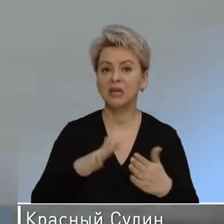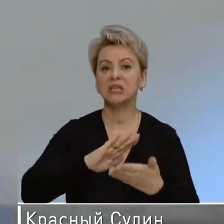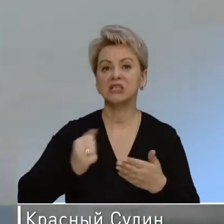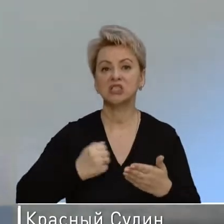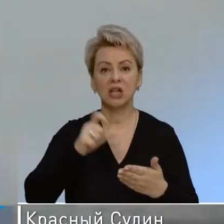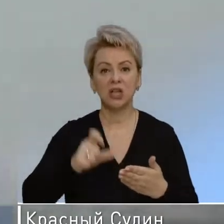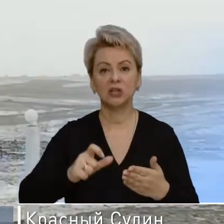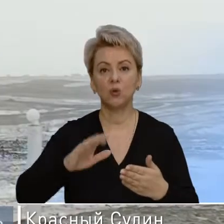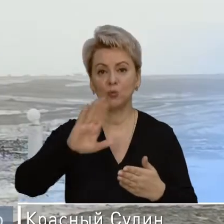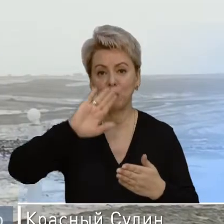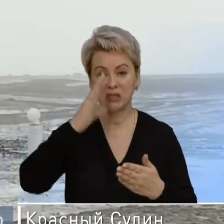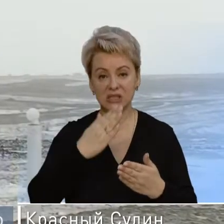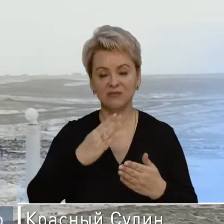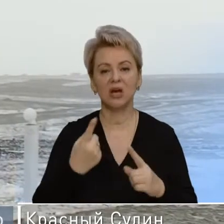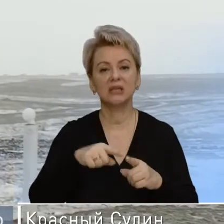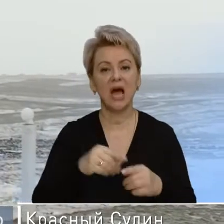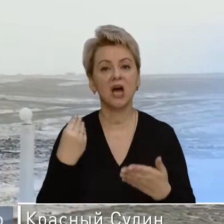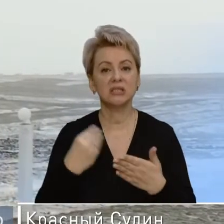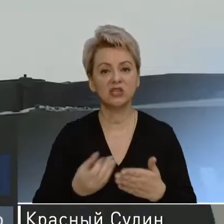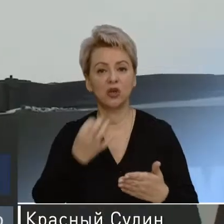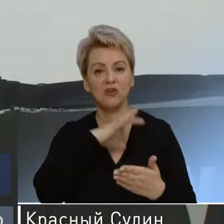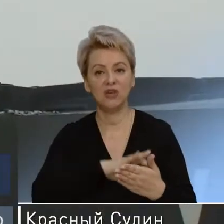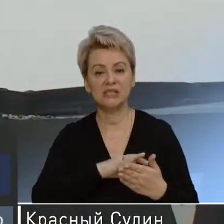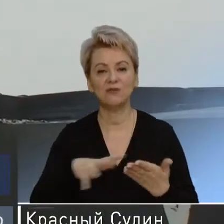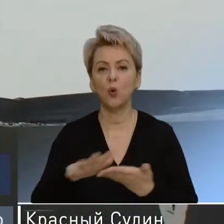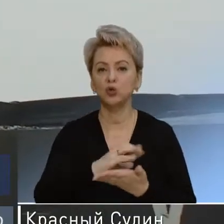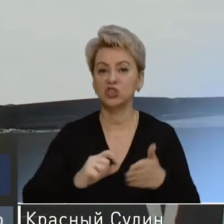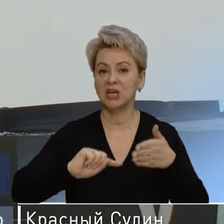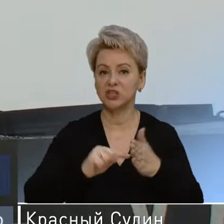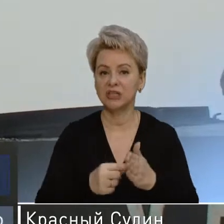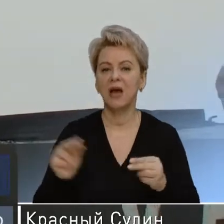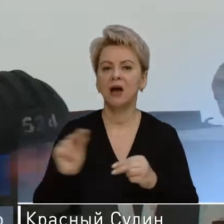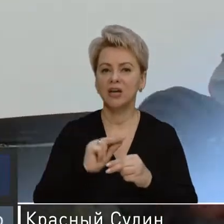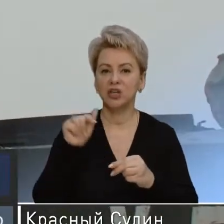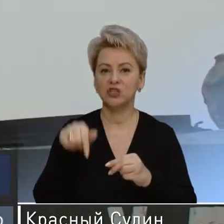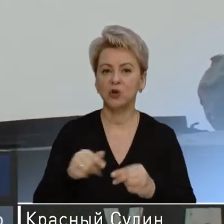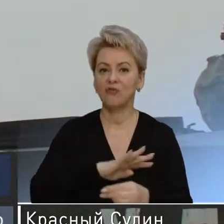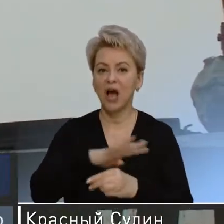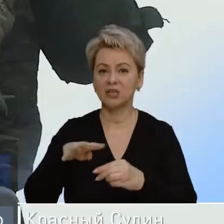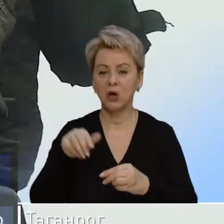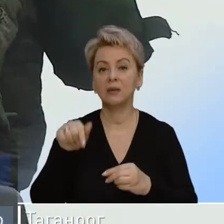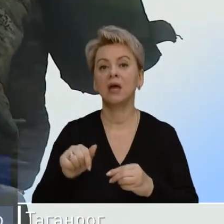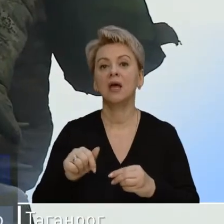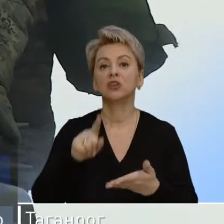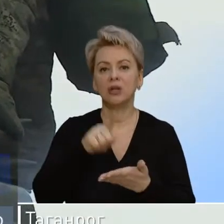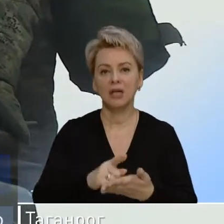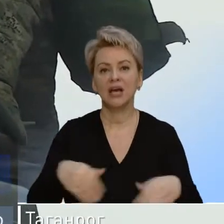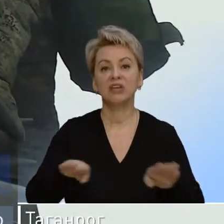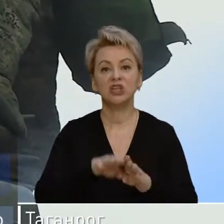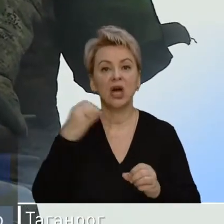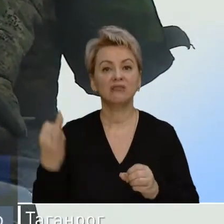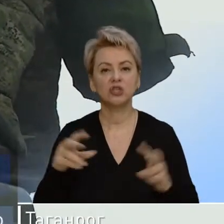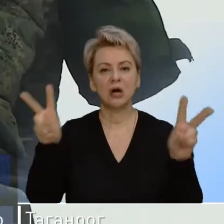солдат условного противника. Для оценки эффективности поражения цели и корректировки огня артиллерии и танков, а также в